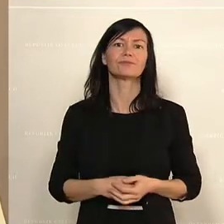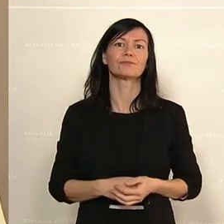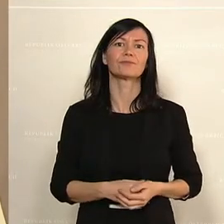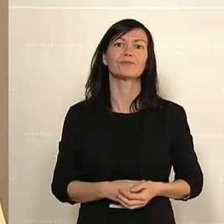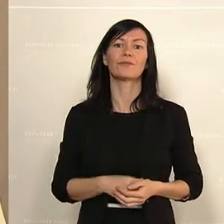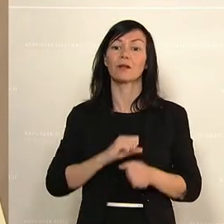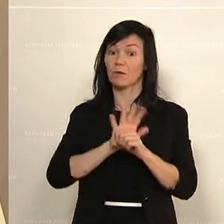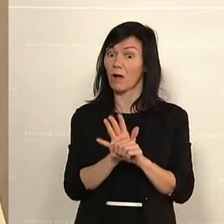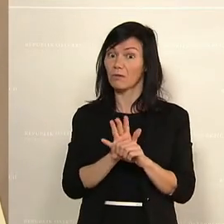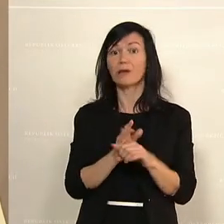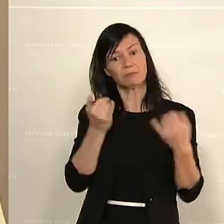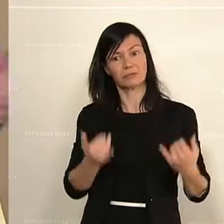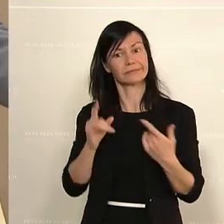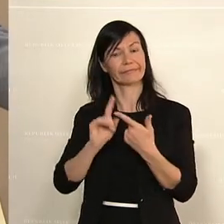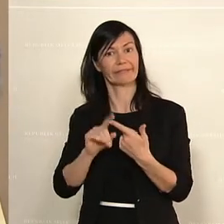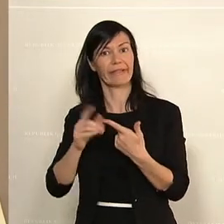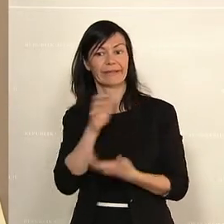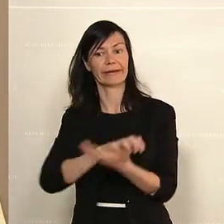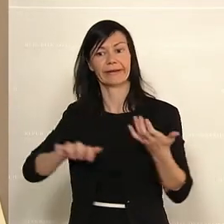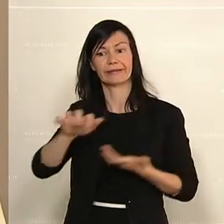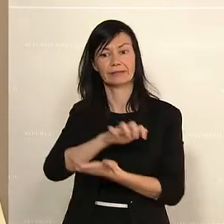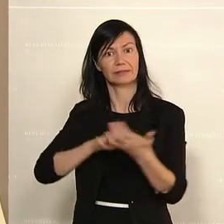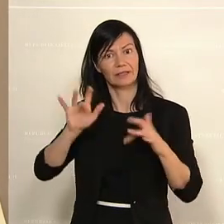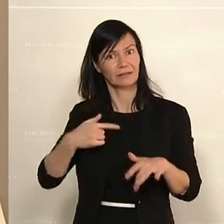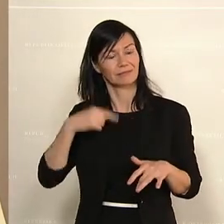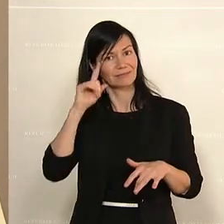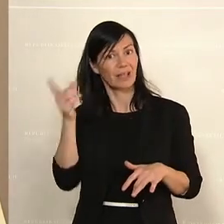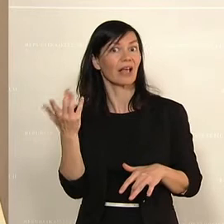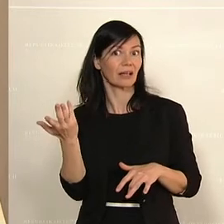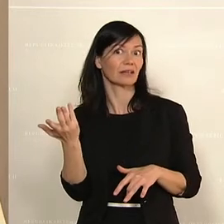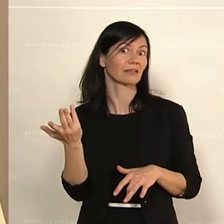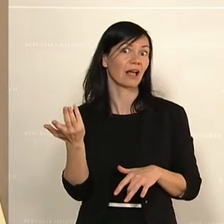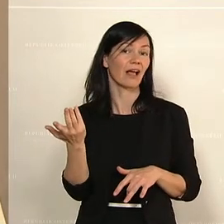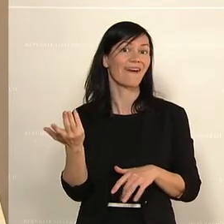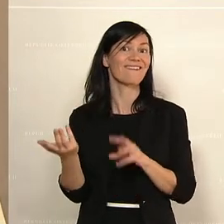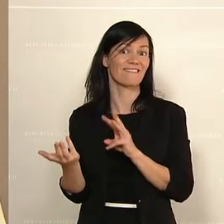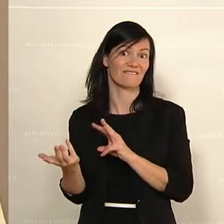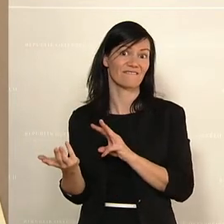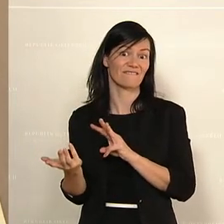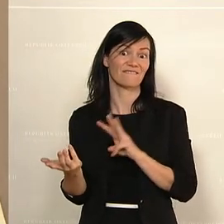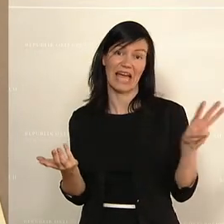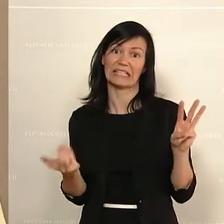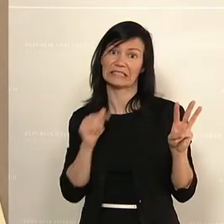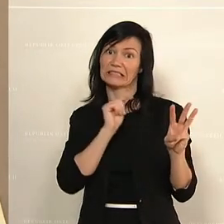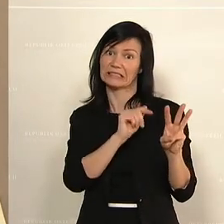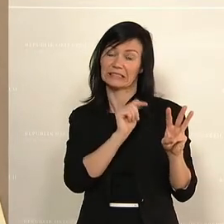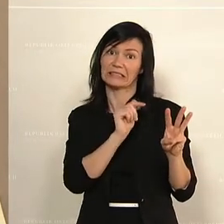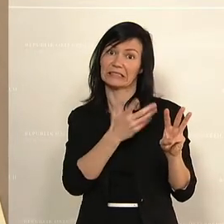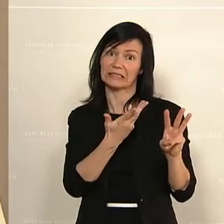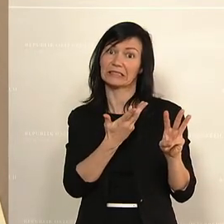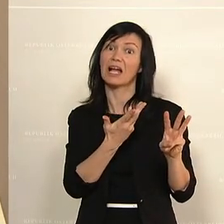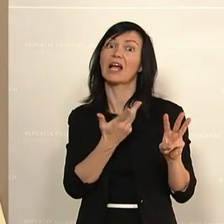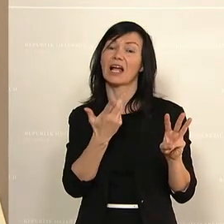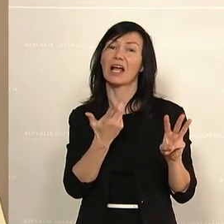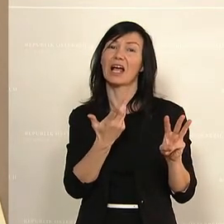einer anderen Krise zu tun. Wenn wir an den westlichsten Teil unseres einstigen Grundlandes Galizien, Lemberg